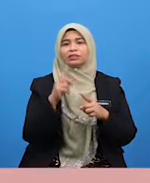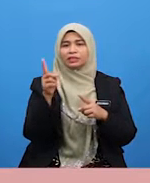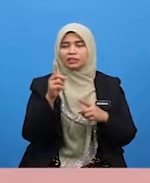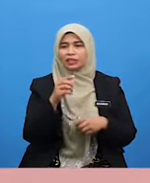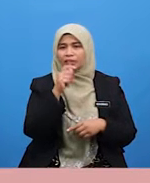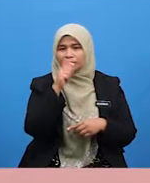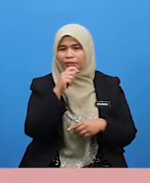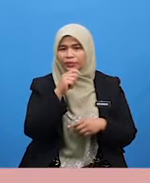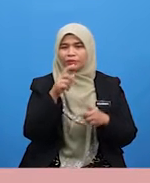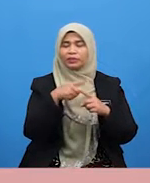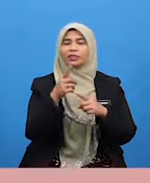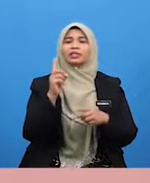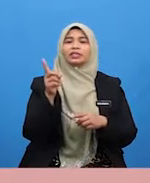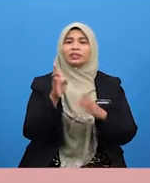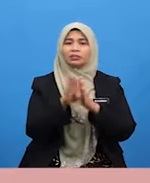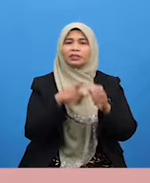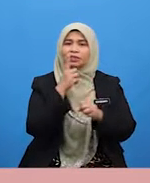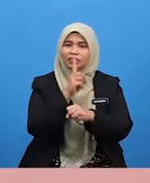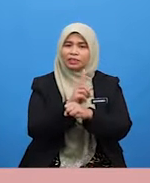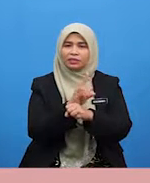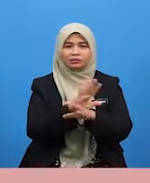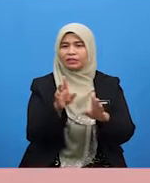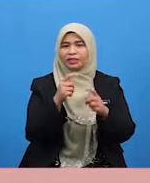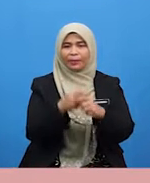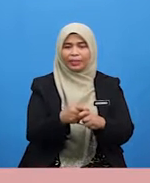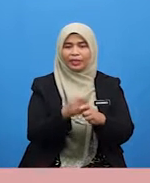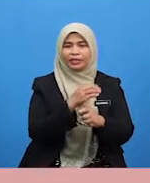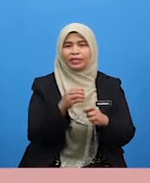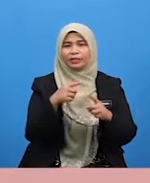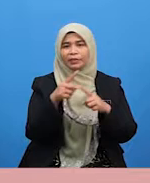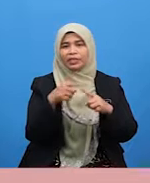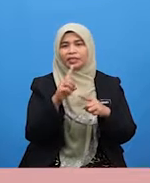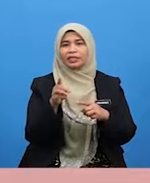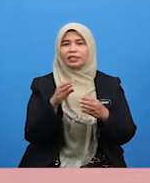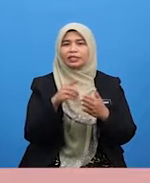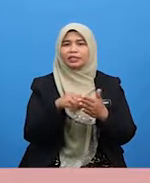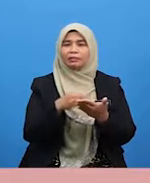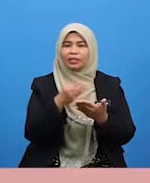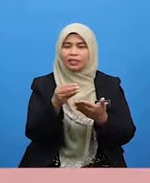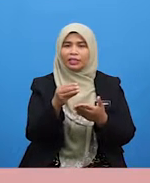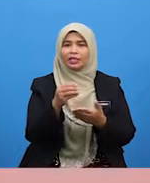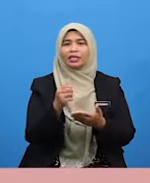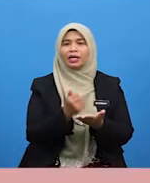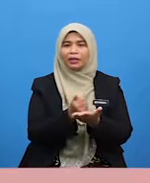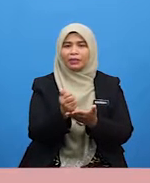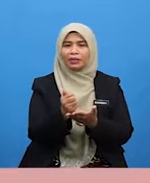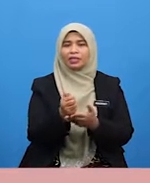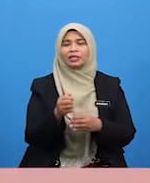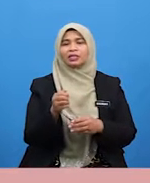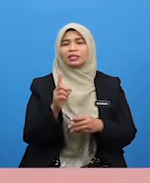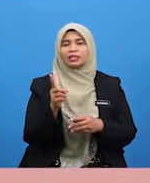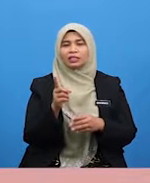dusta. Apabila dia berjanji, tidak ditepati. Dan apabila diberi amanah, dia